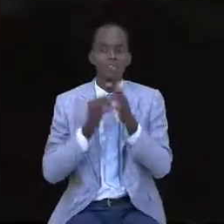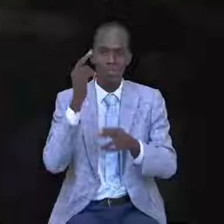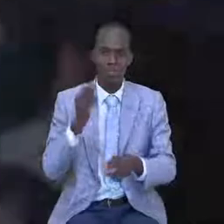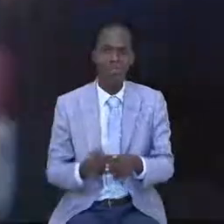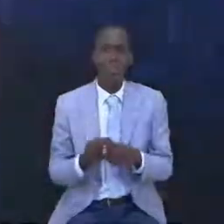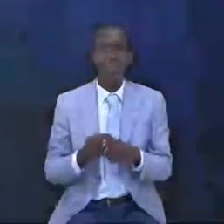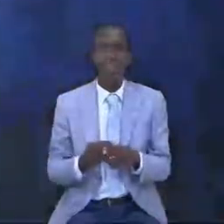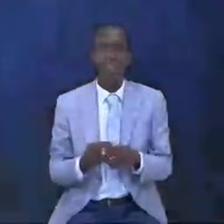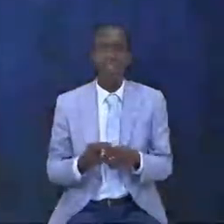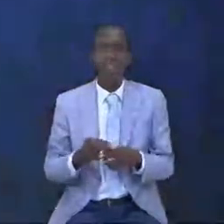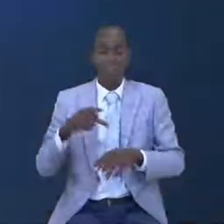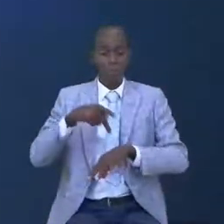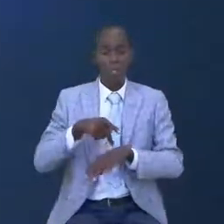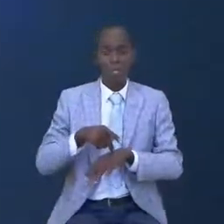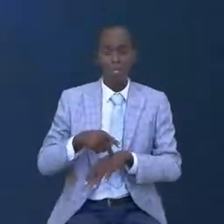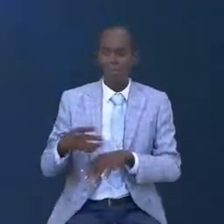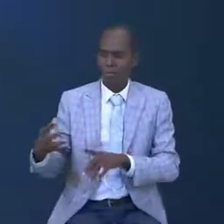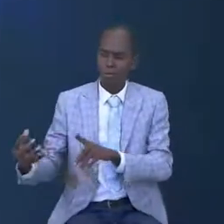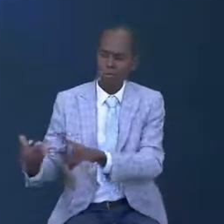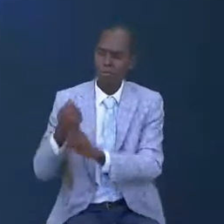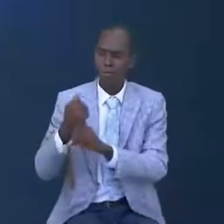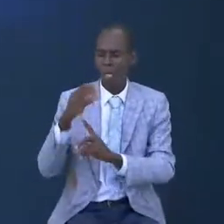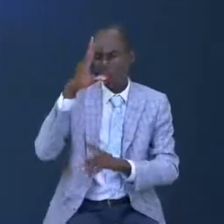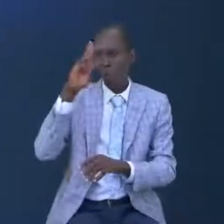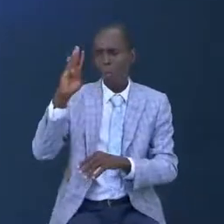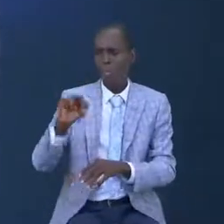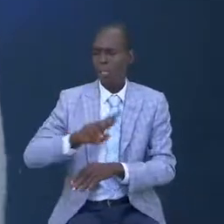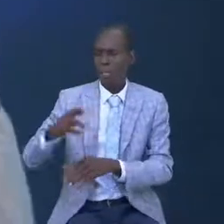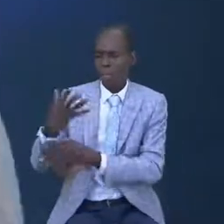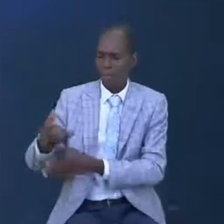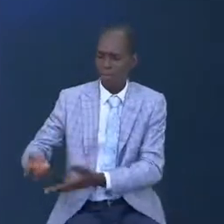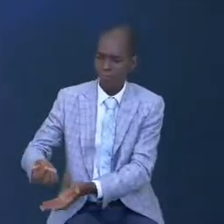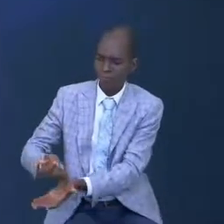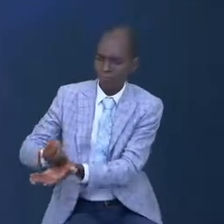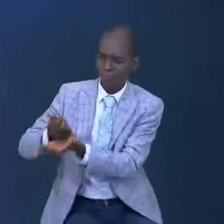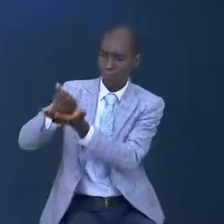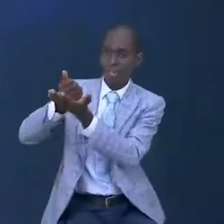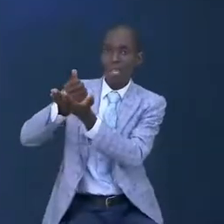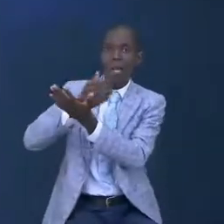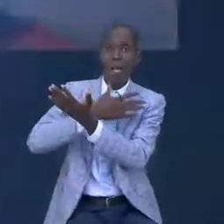guérison est venue. Chez vous là-bas, la délivrance est venue. Et Pierre,